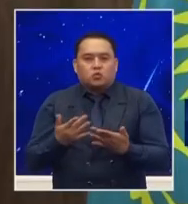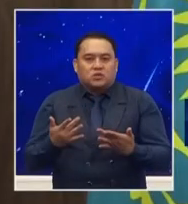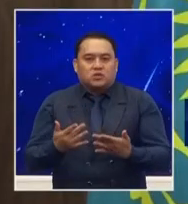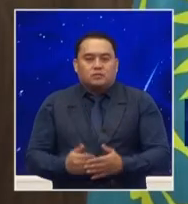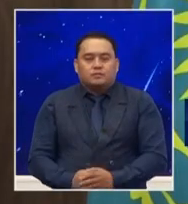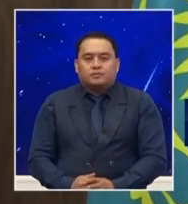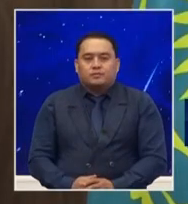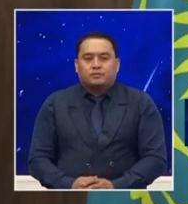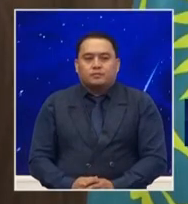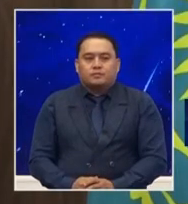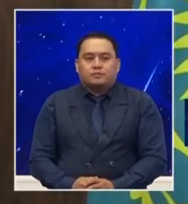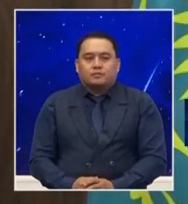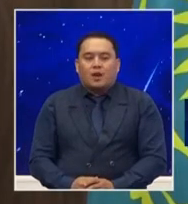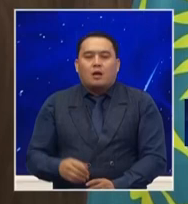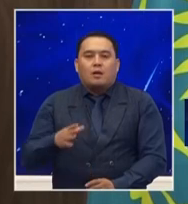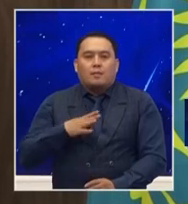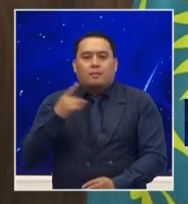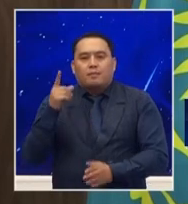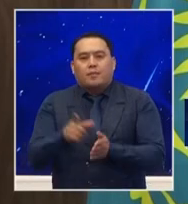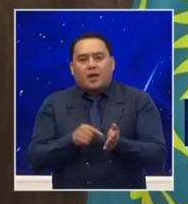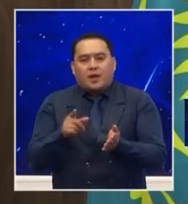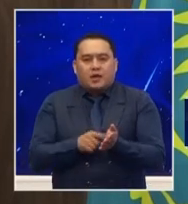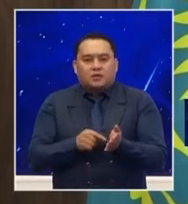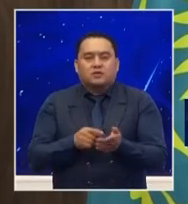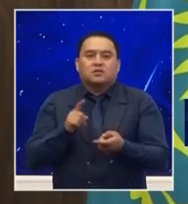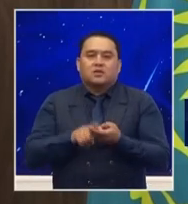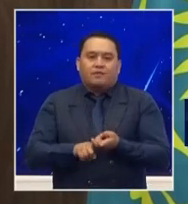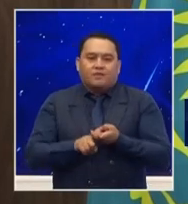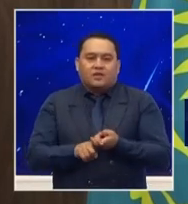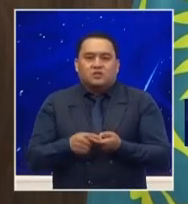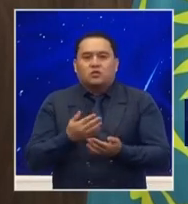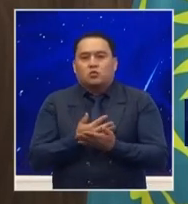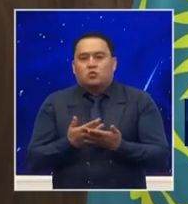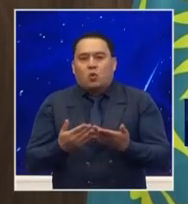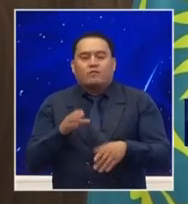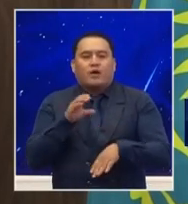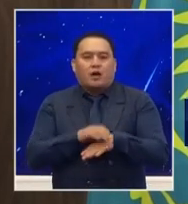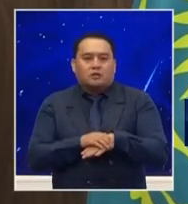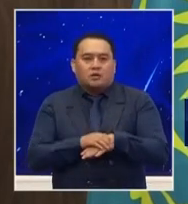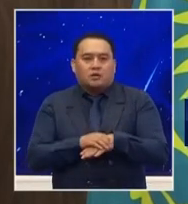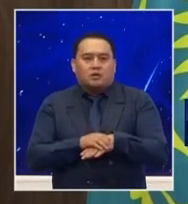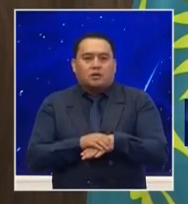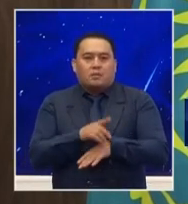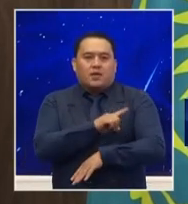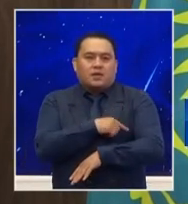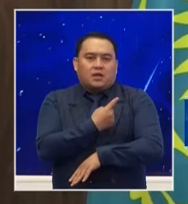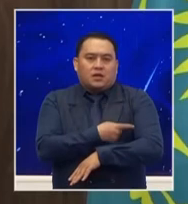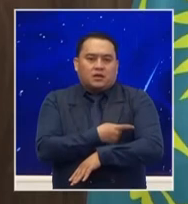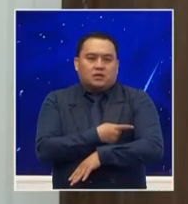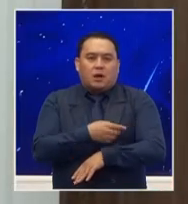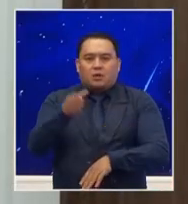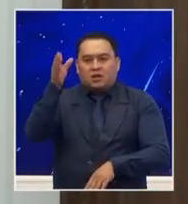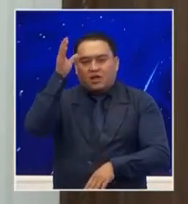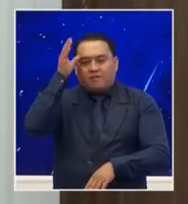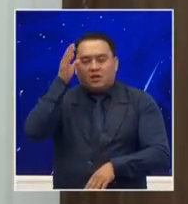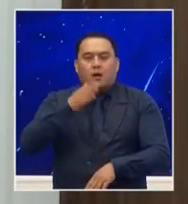налогов зависит наша пенсия. Понимаете, пенсия зависит, значит, многие факторы. Это медицина, это и образование.